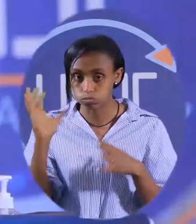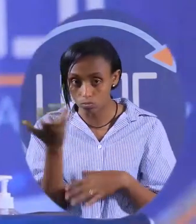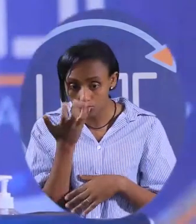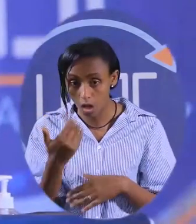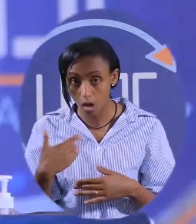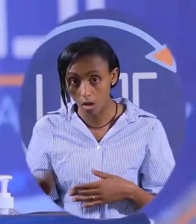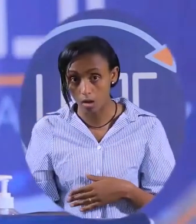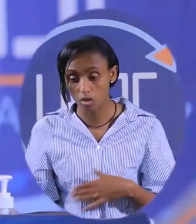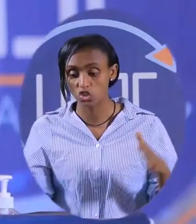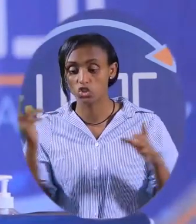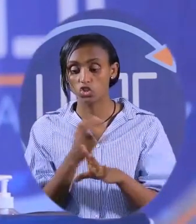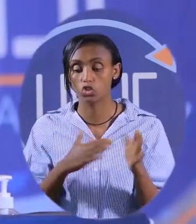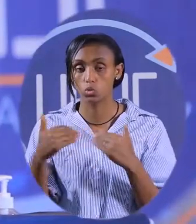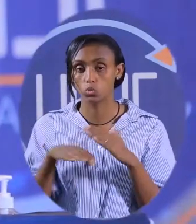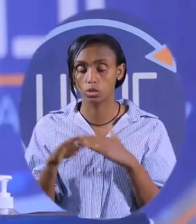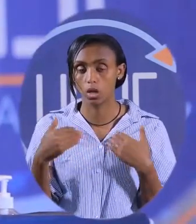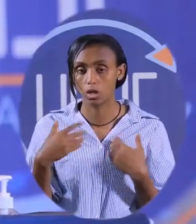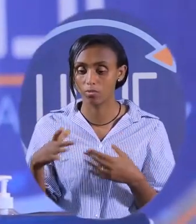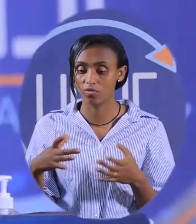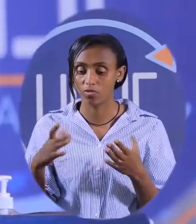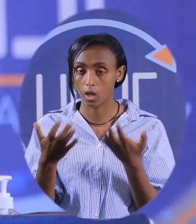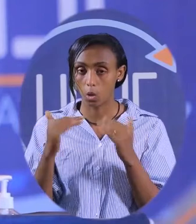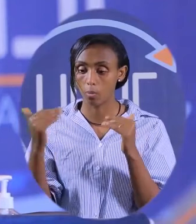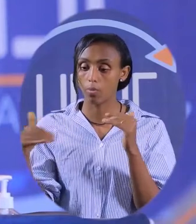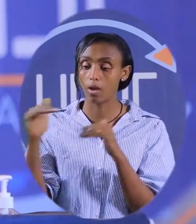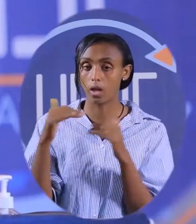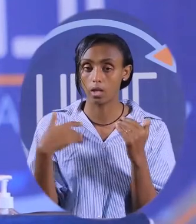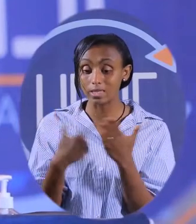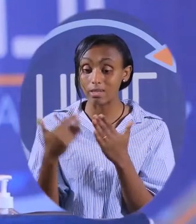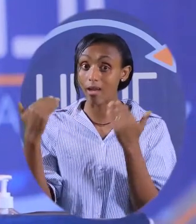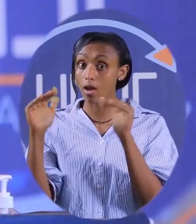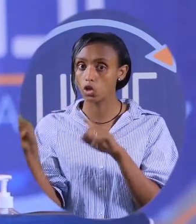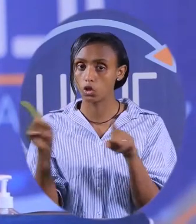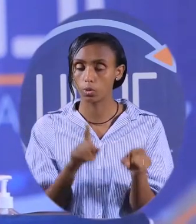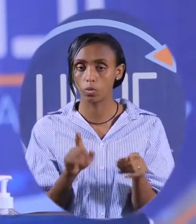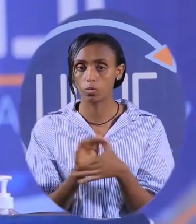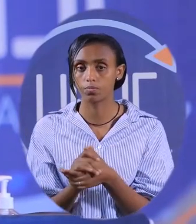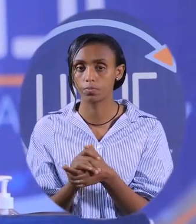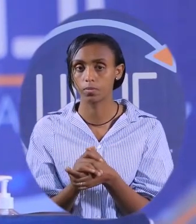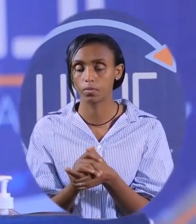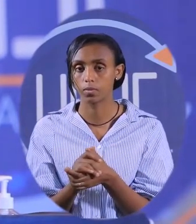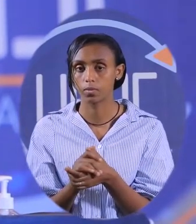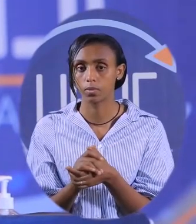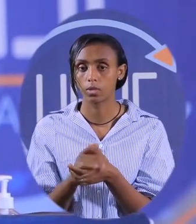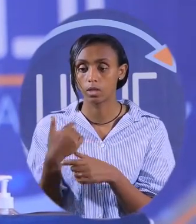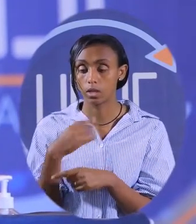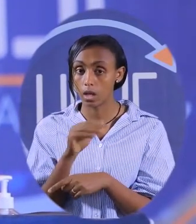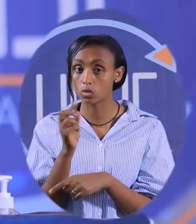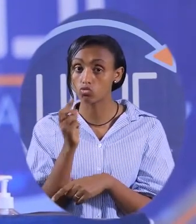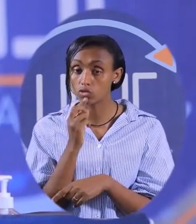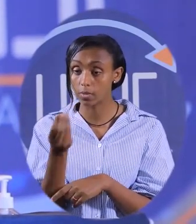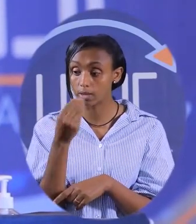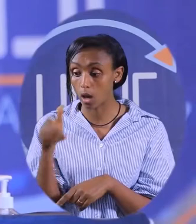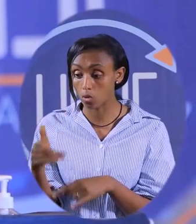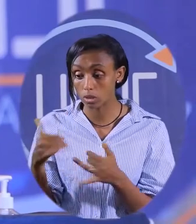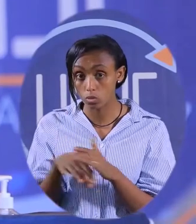የክብደት ችግር ውስጥ አሉ ማለት ነው። ከሚፈለገው በላይ የሚጠቀሙ አሉ። የዛኑ ያህል ደግሞ አሁን እኔና እናንተ ቁርስ በልተን ያልበላ